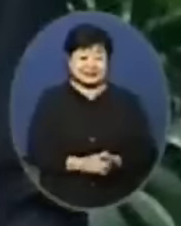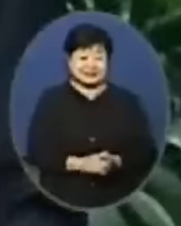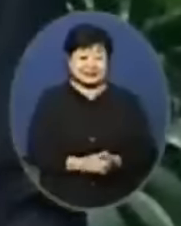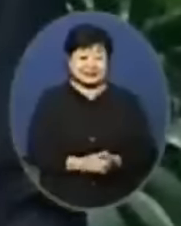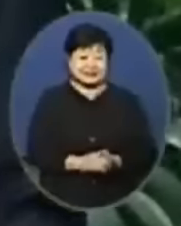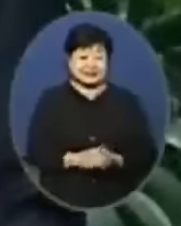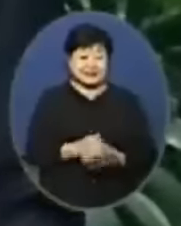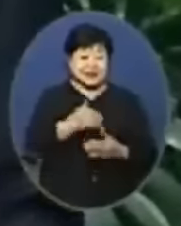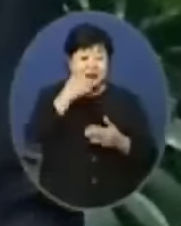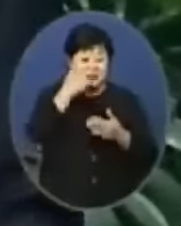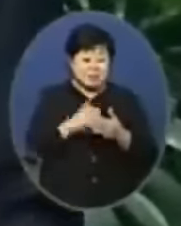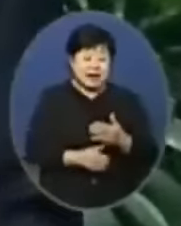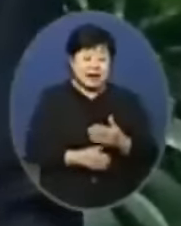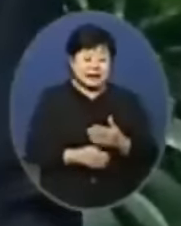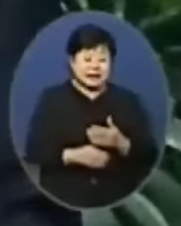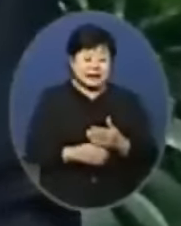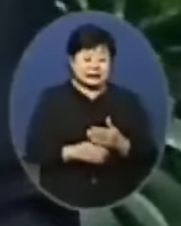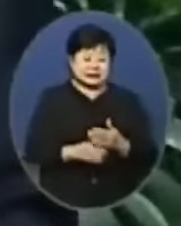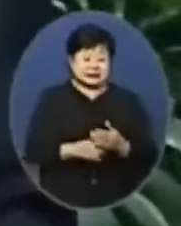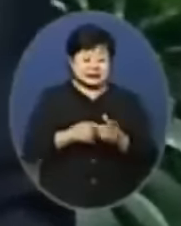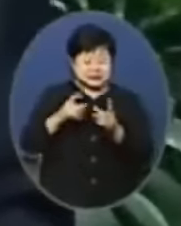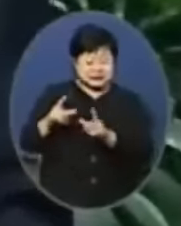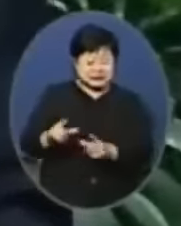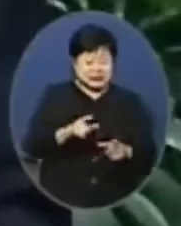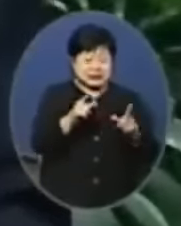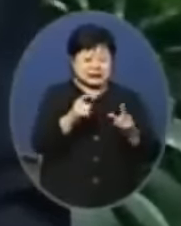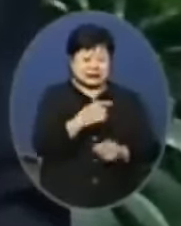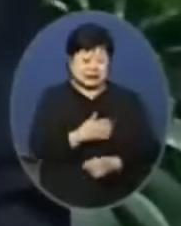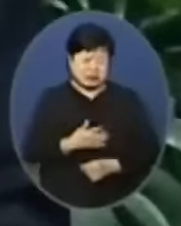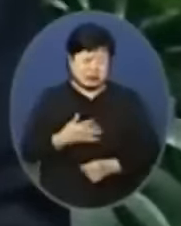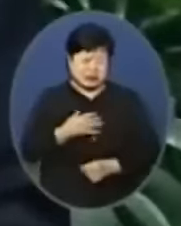마이너스 인생을 사는 것은 참으로 괴롭습니다.